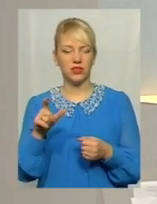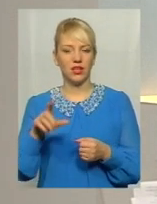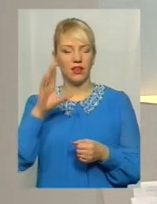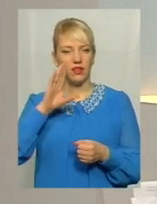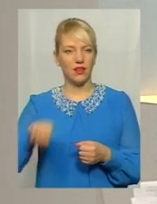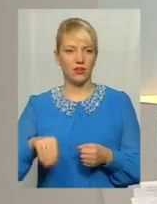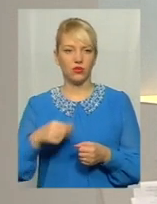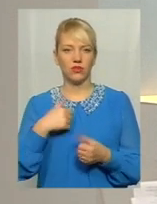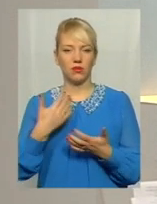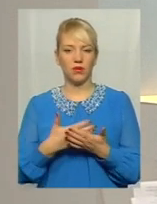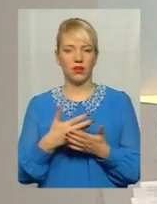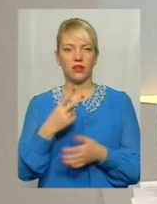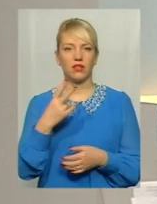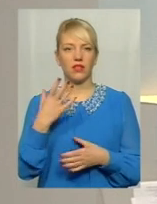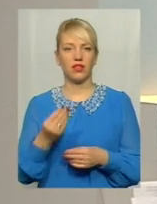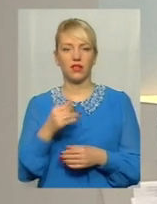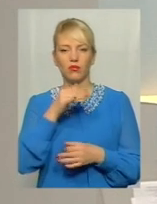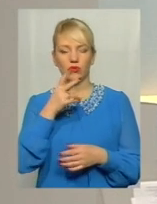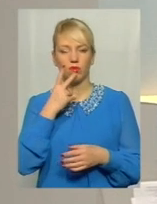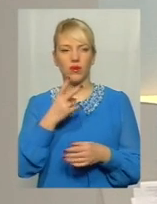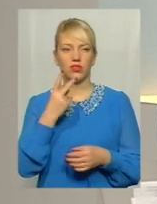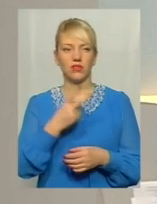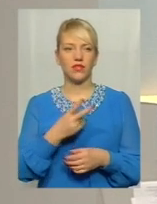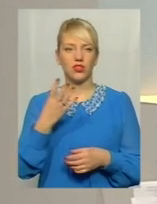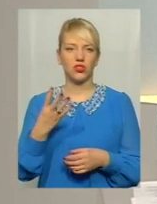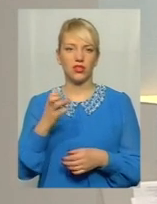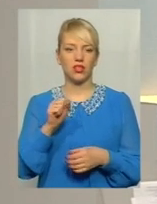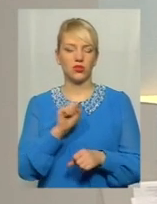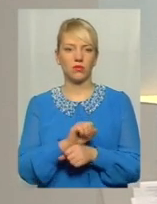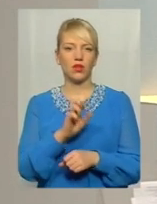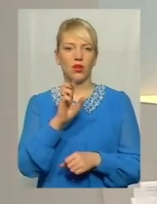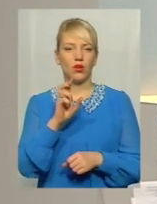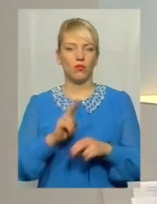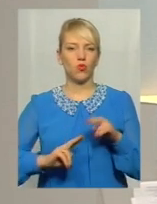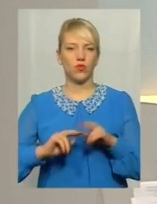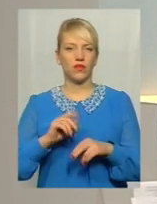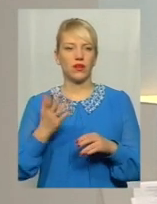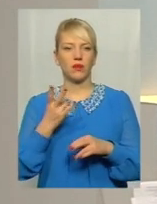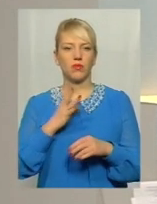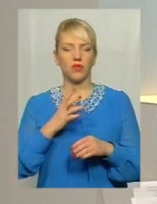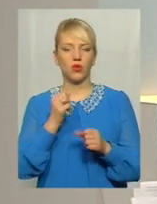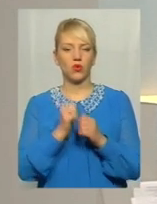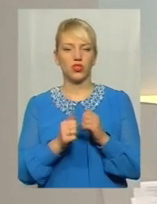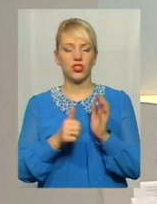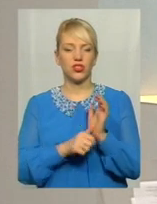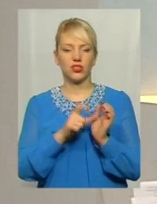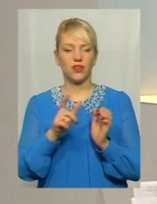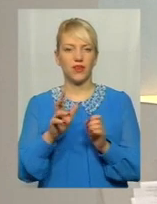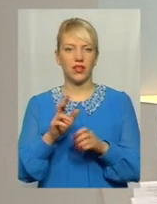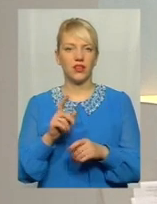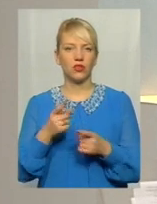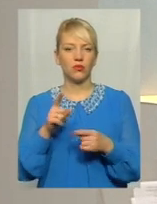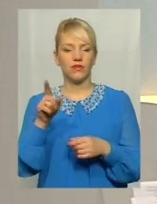два дні я не можу побачити маршрут 24 на зупинці будівельник, які мають їздити кожні 6 хвилин. Тому що вони зупиняються